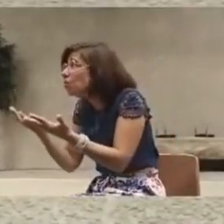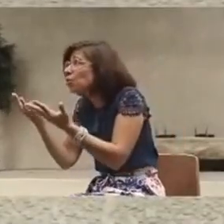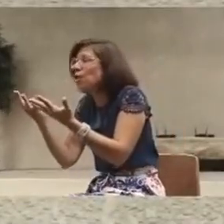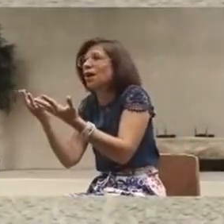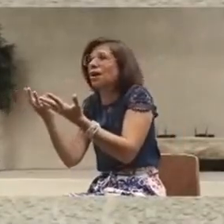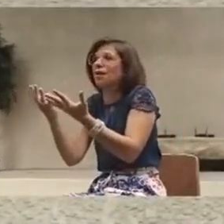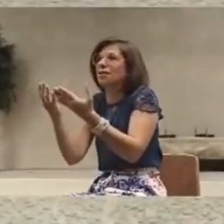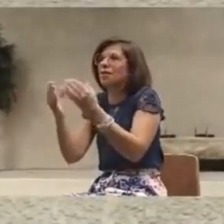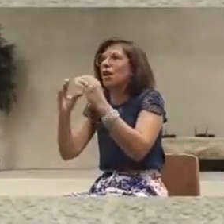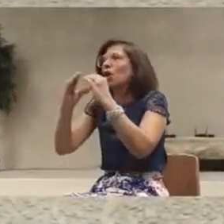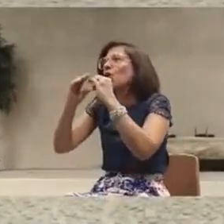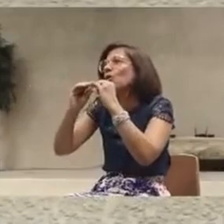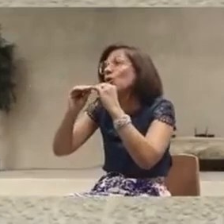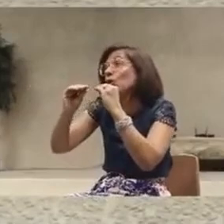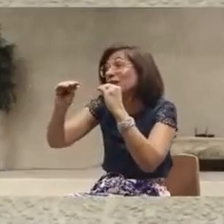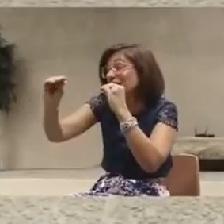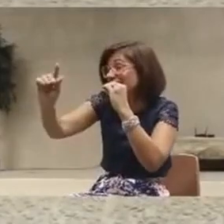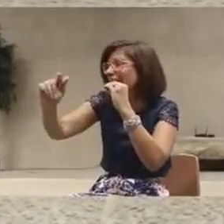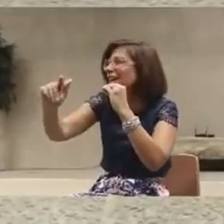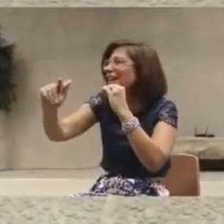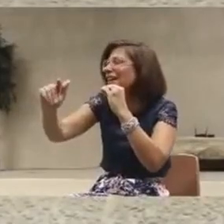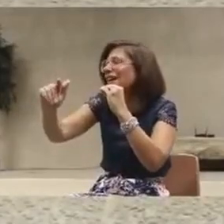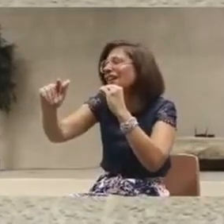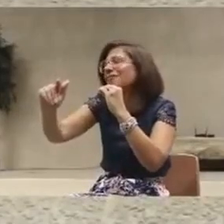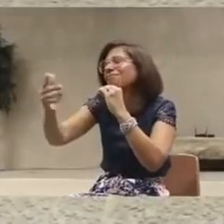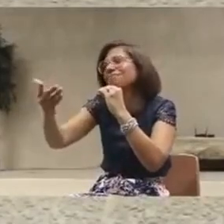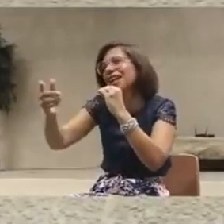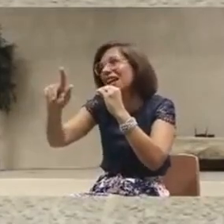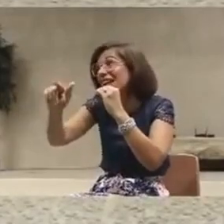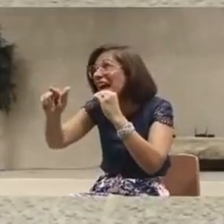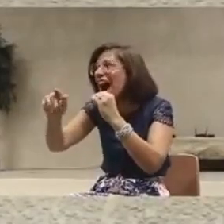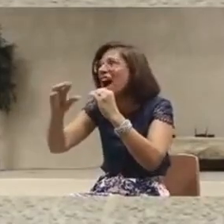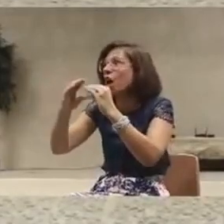désert, c'est le lieu du miracle.